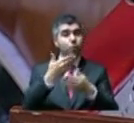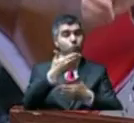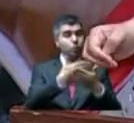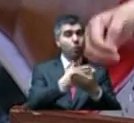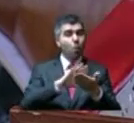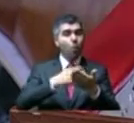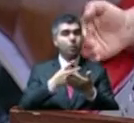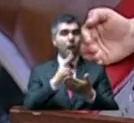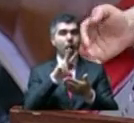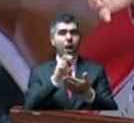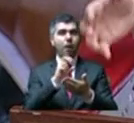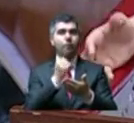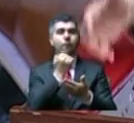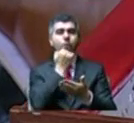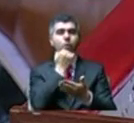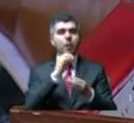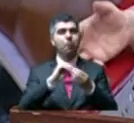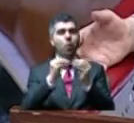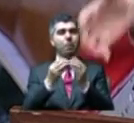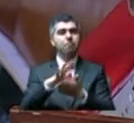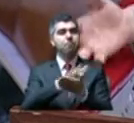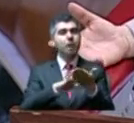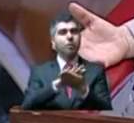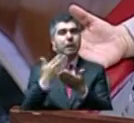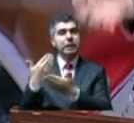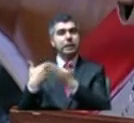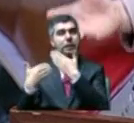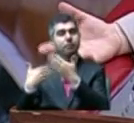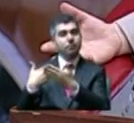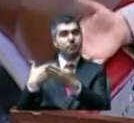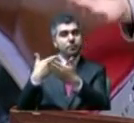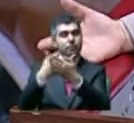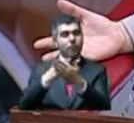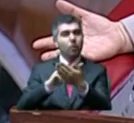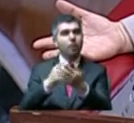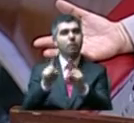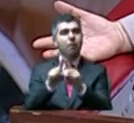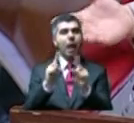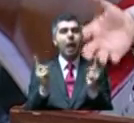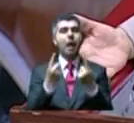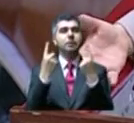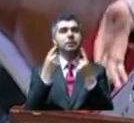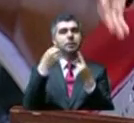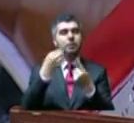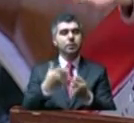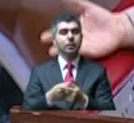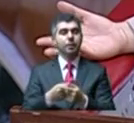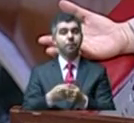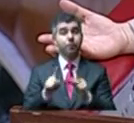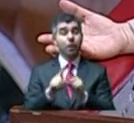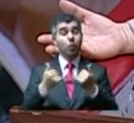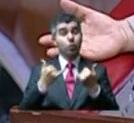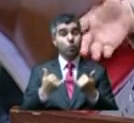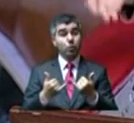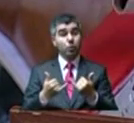الورش واللي اكيد غادي تساهم بان الطلبه ديالنا والباحثين ديالنا ياخذوا مكانتهم الطبيعيه في المجتمع. فاليوم ماشي فقط كاينه